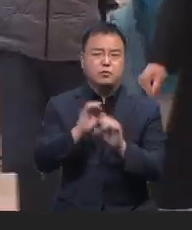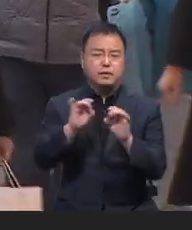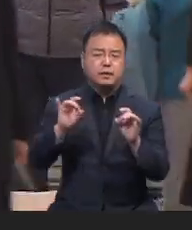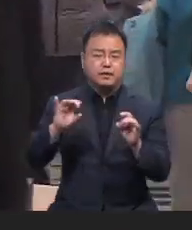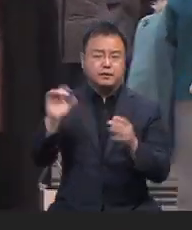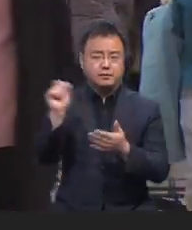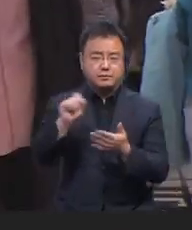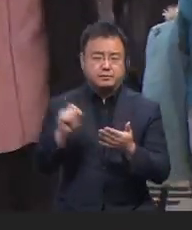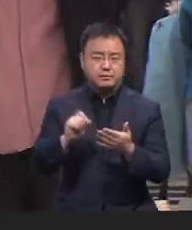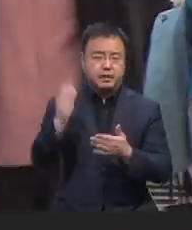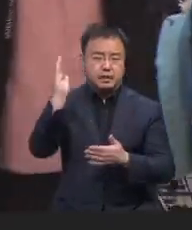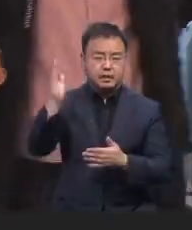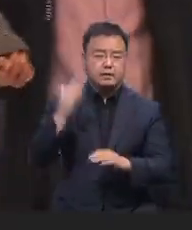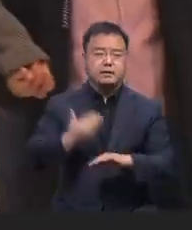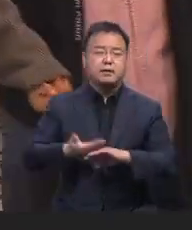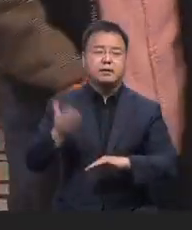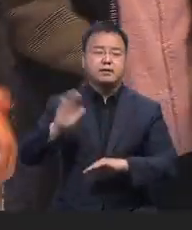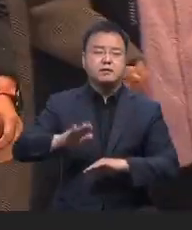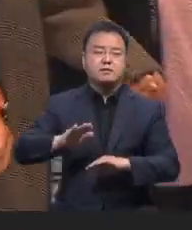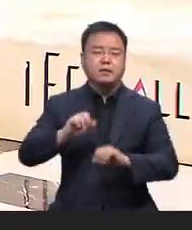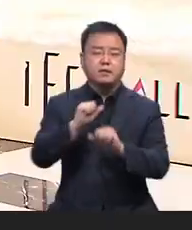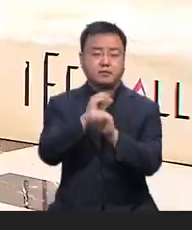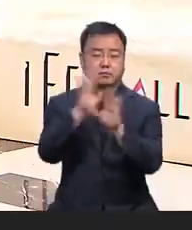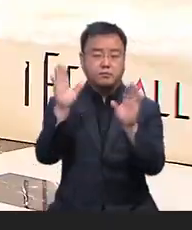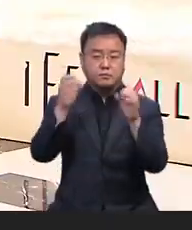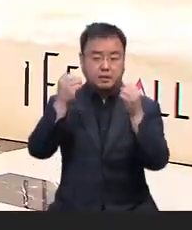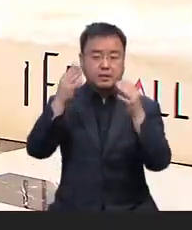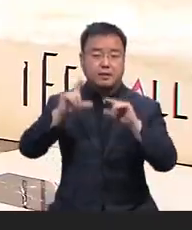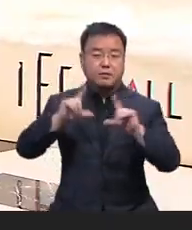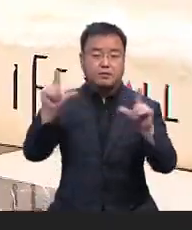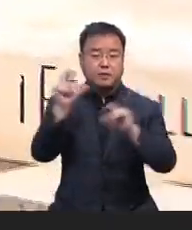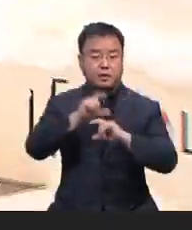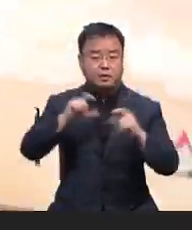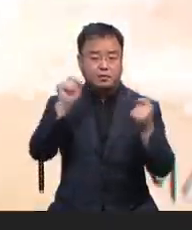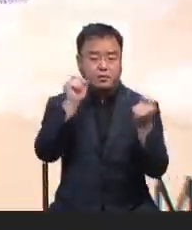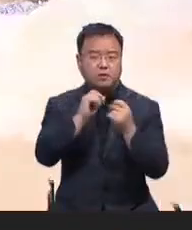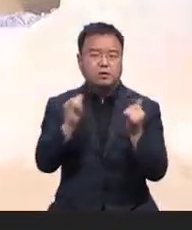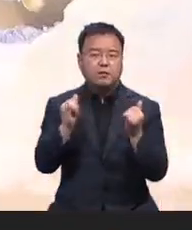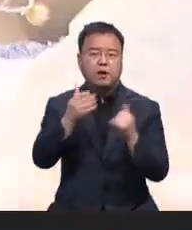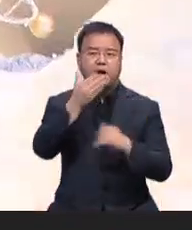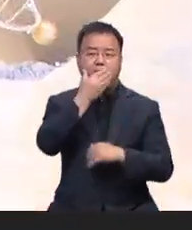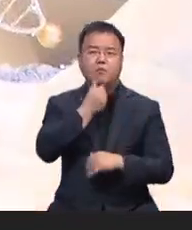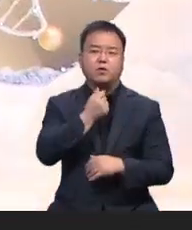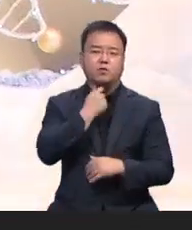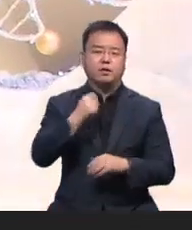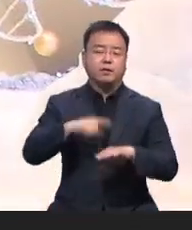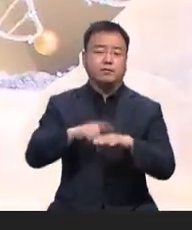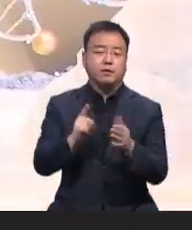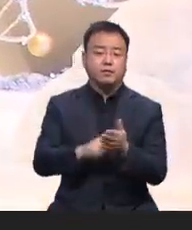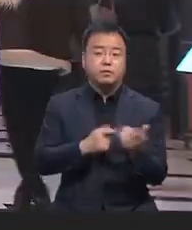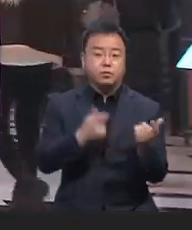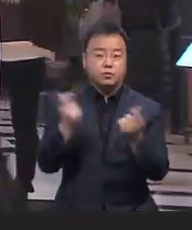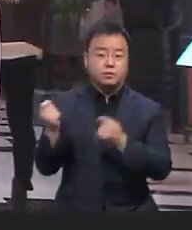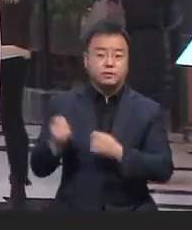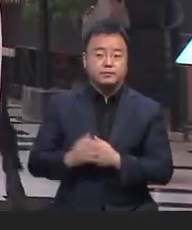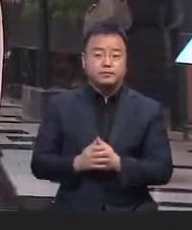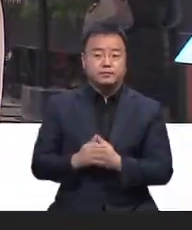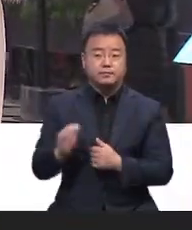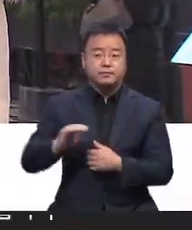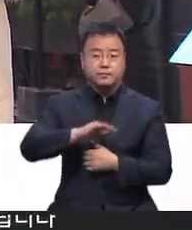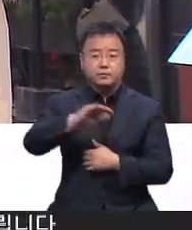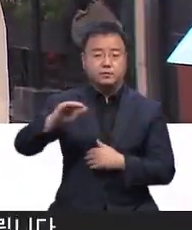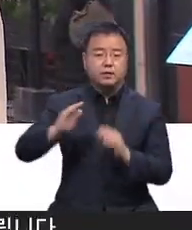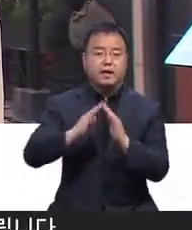달랐지만 밝아오는 새해에는 곁에 있는 사람들과 좀 더 행복하기를 바라는 마음은 모두 같았습니다. 우리